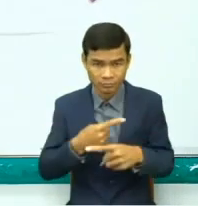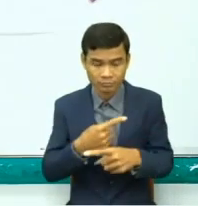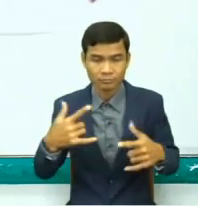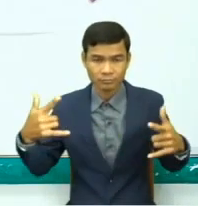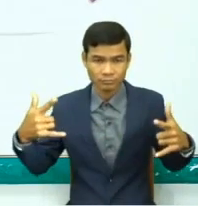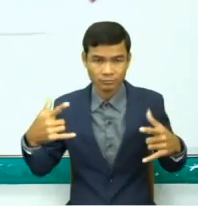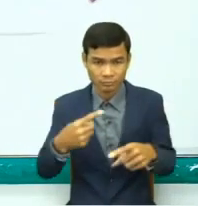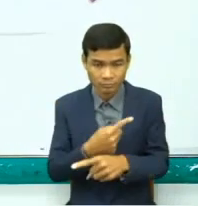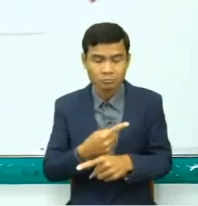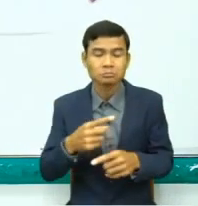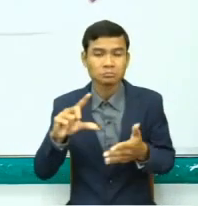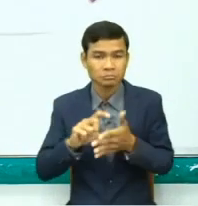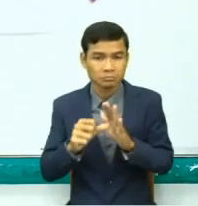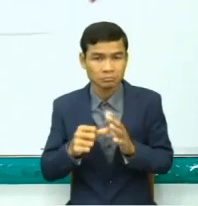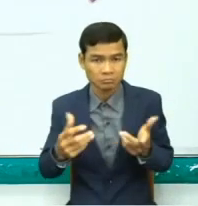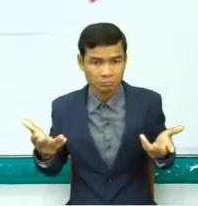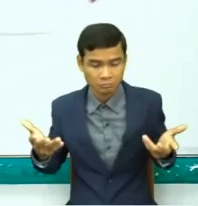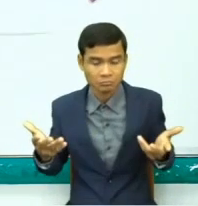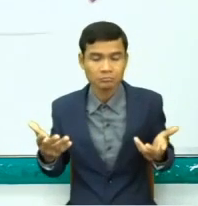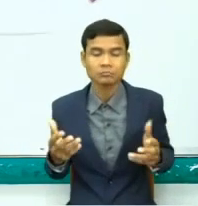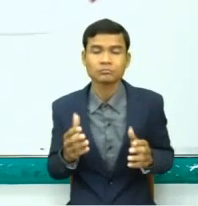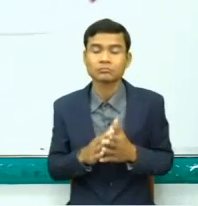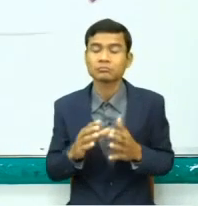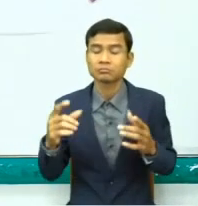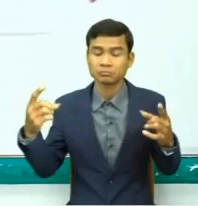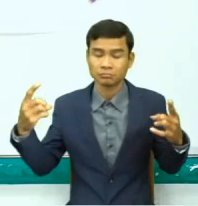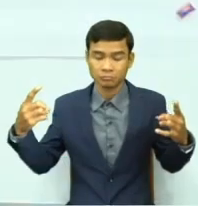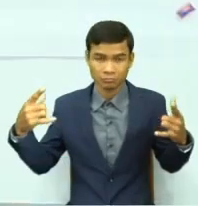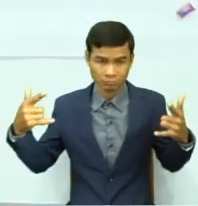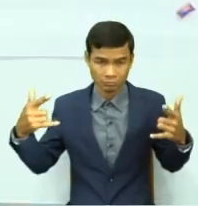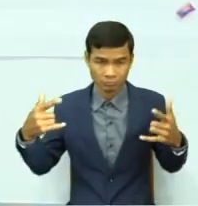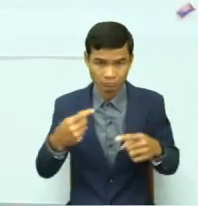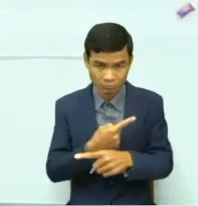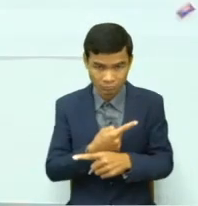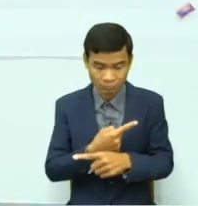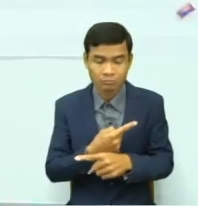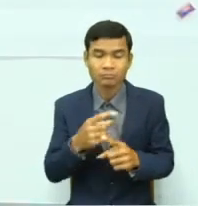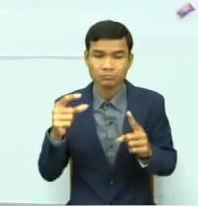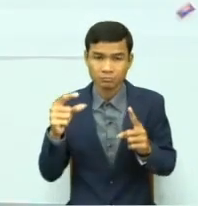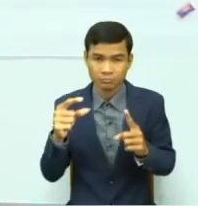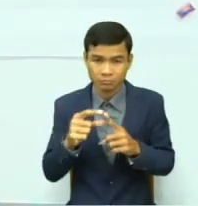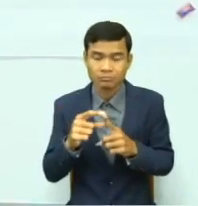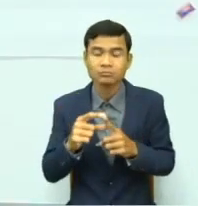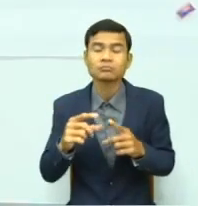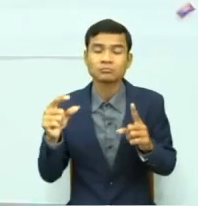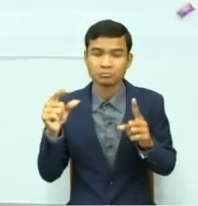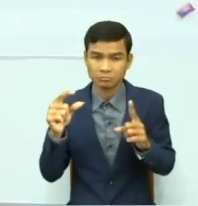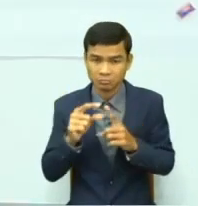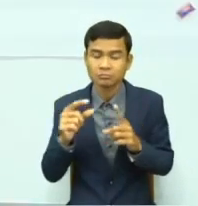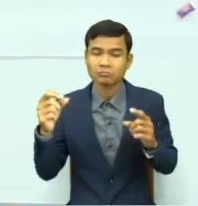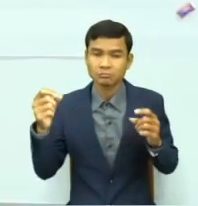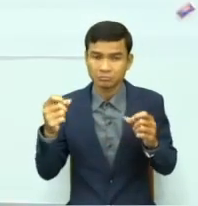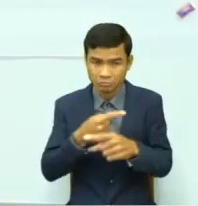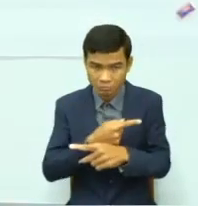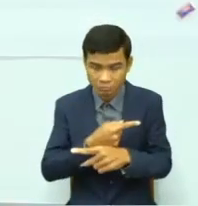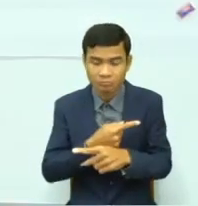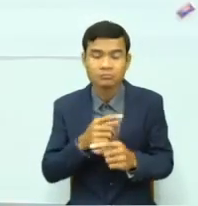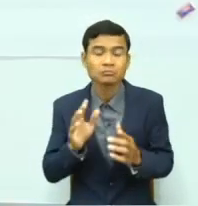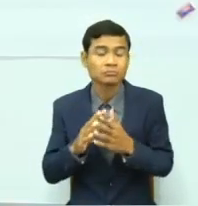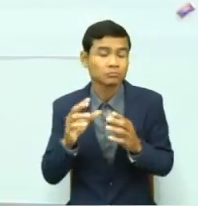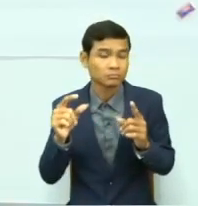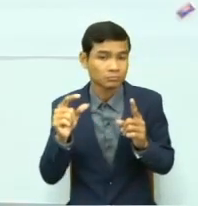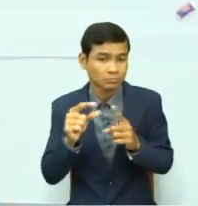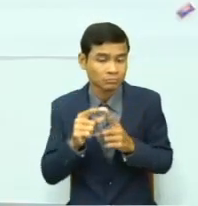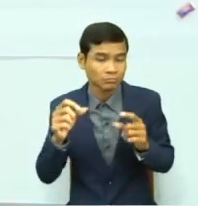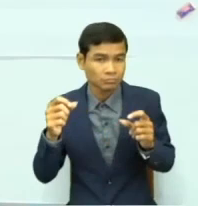xăm, miên nây đôi mặt đệnh. Chà, bạc đề sắp cư miên này thá, bị tùy, chàng chấn con rộp mớ. Chà, bị tùy nâng